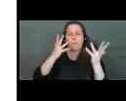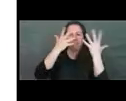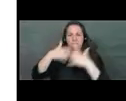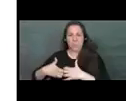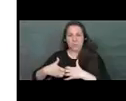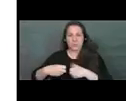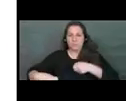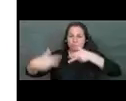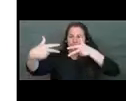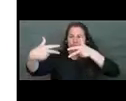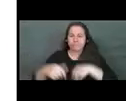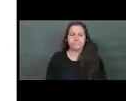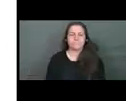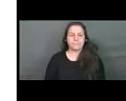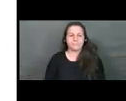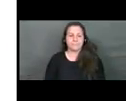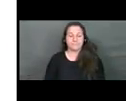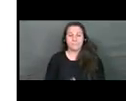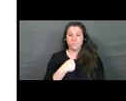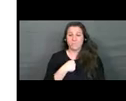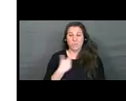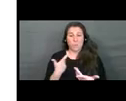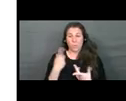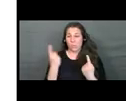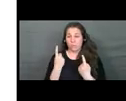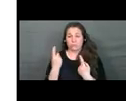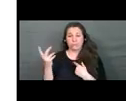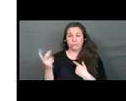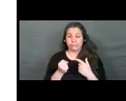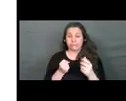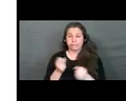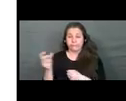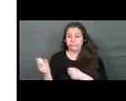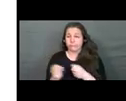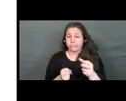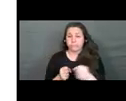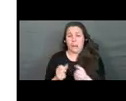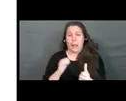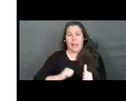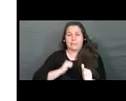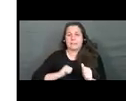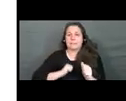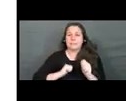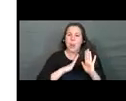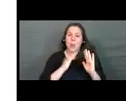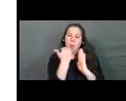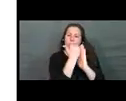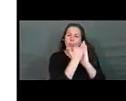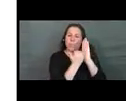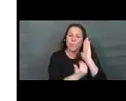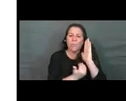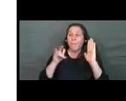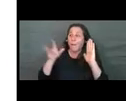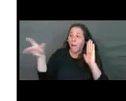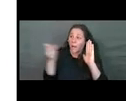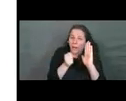Nous, au fond, on recrute constamment des gens. Donc, on veut avoir une banque de candidats qu'on essaye tous de placer chez des clients. Fait qu'avant, tout ça